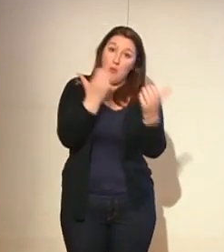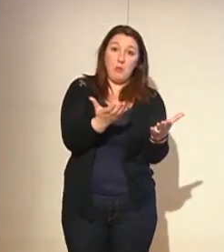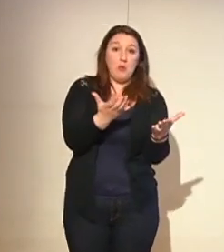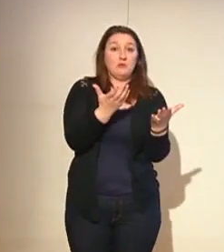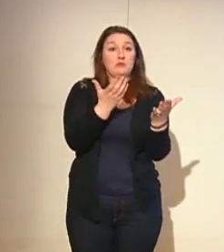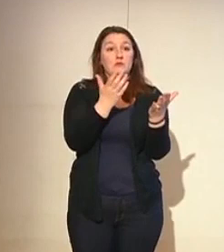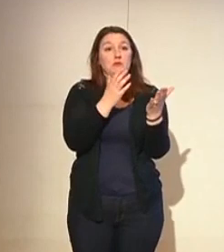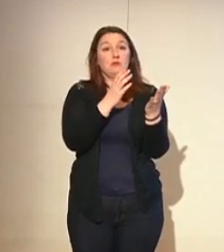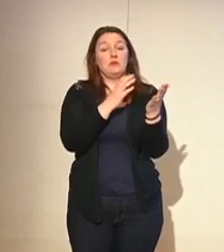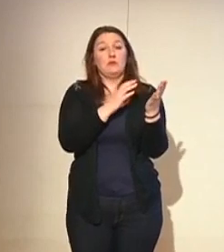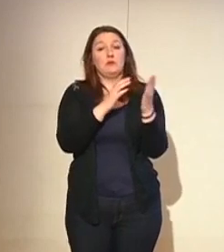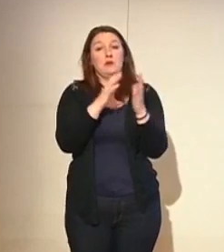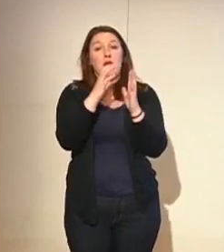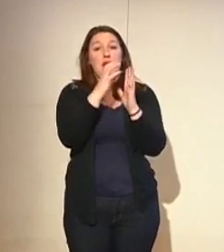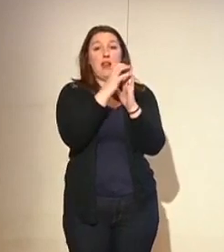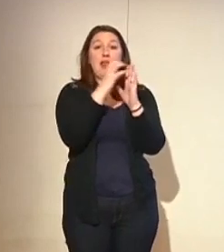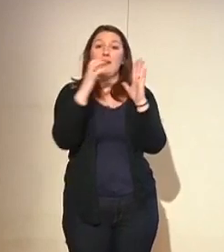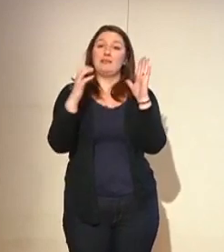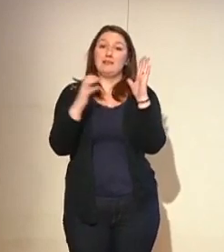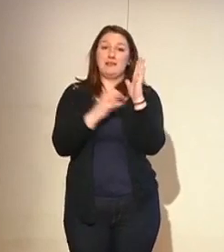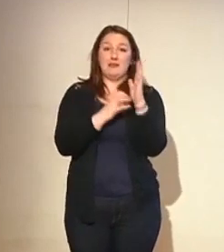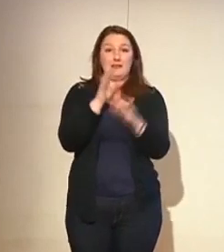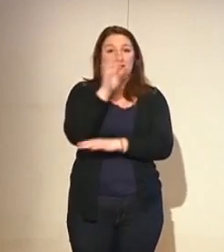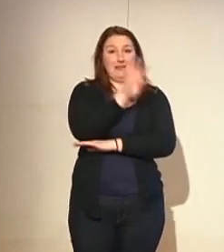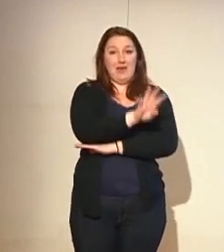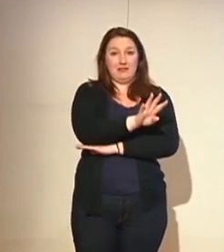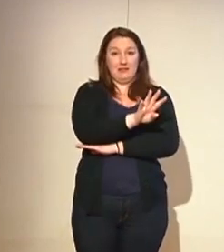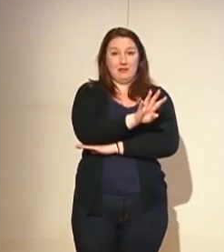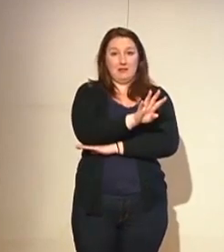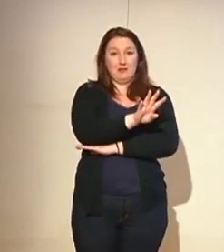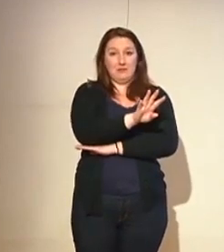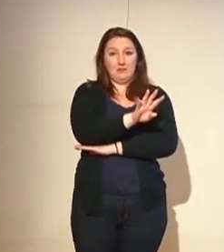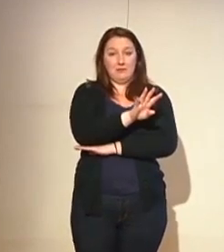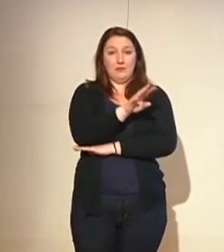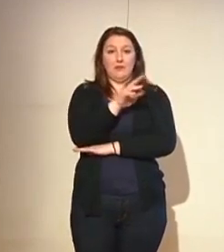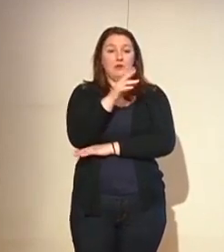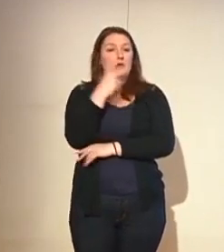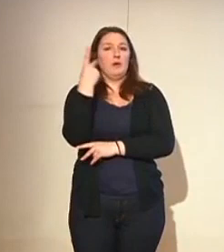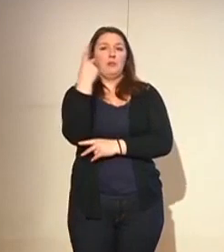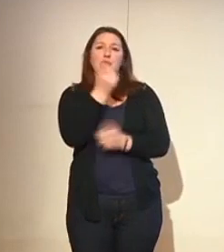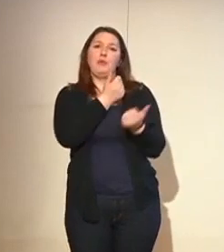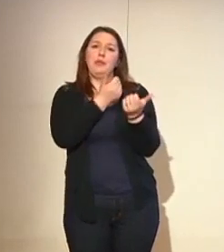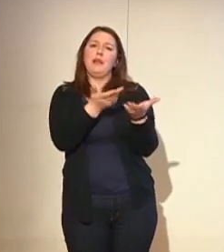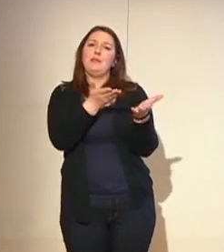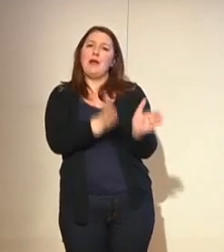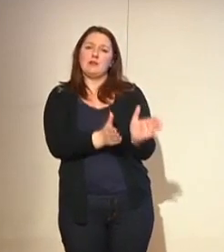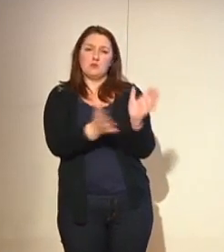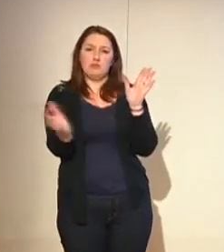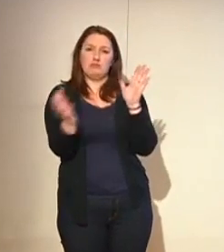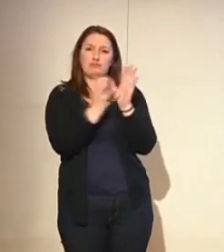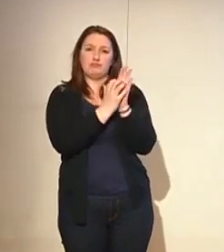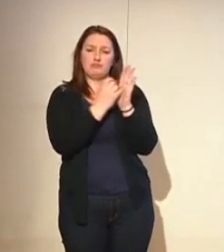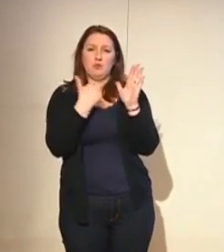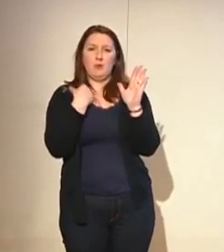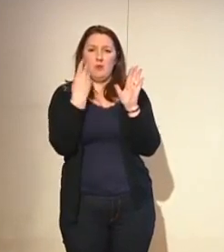euh l'article 4 de votre délibération pour que